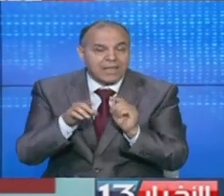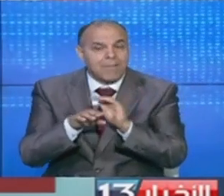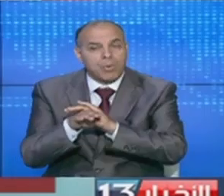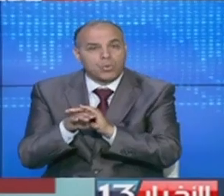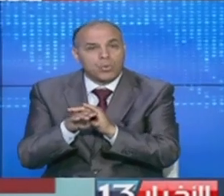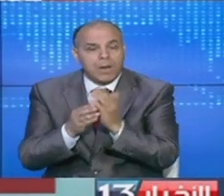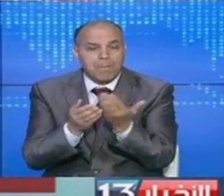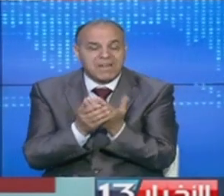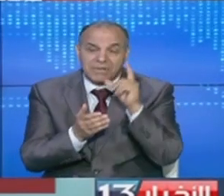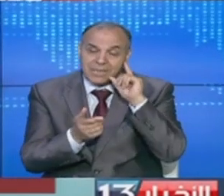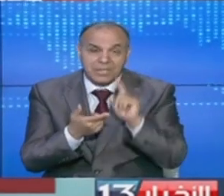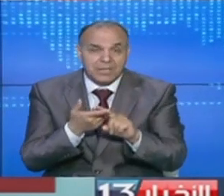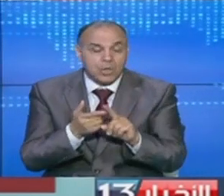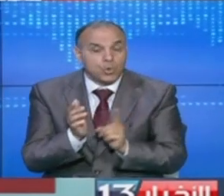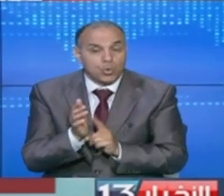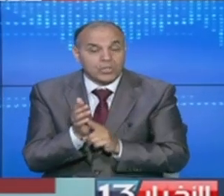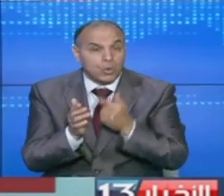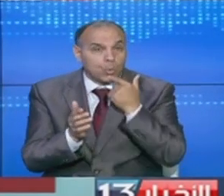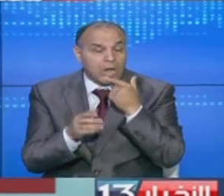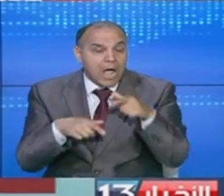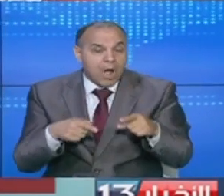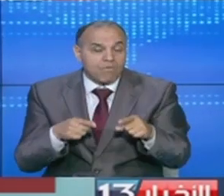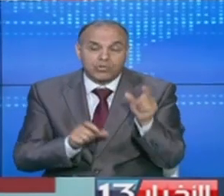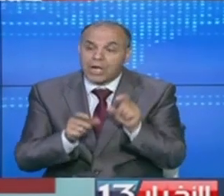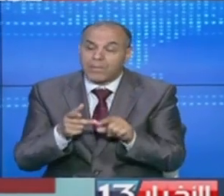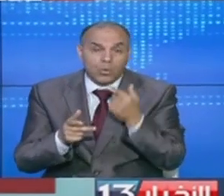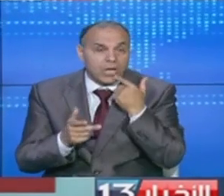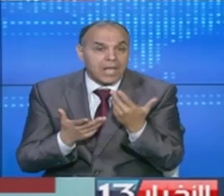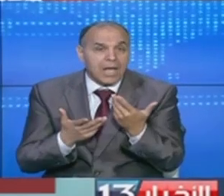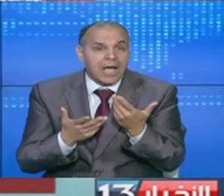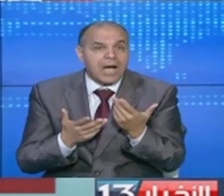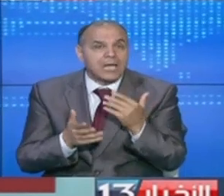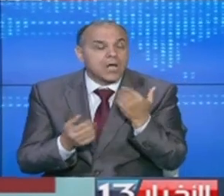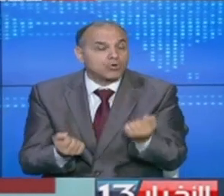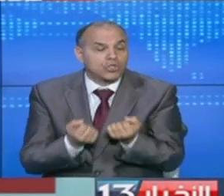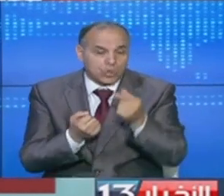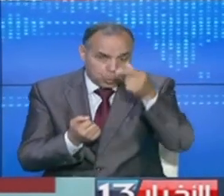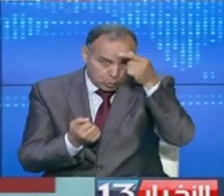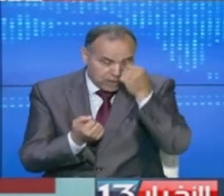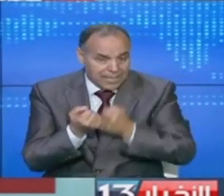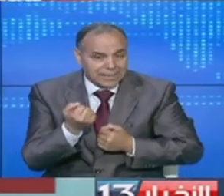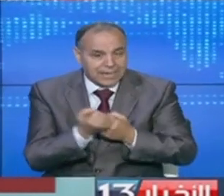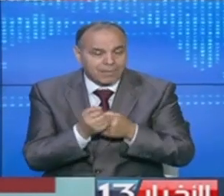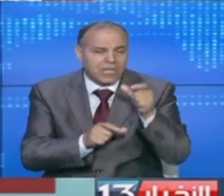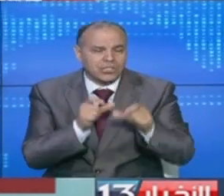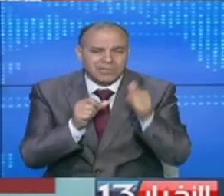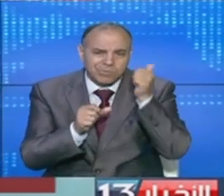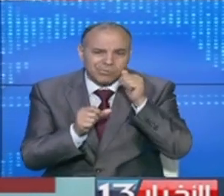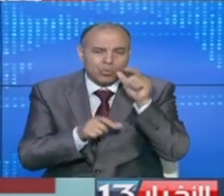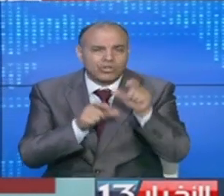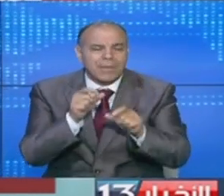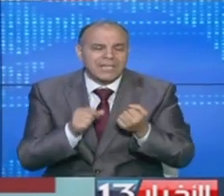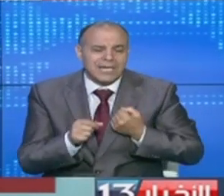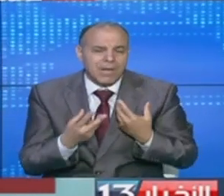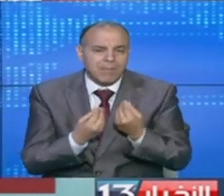بالملف الليبي يؤكد ان المخاوف الشعبيه من تنامي النشاط التركي الداعم للميليشيات والجماعات